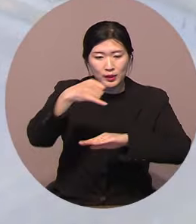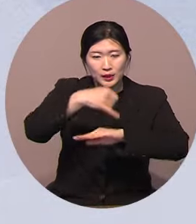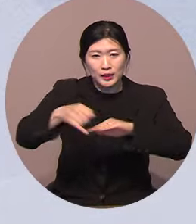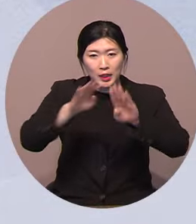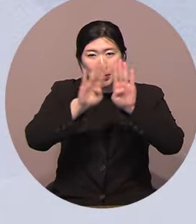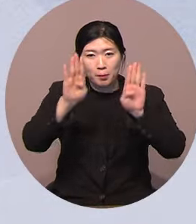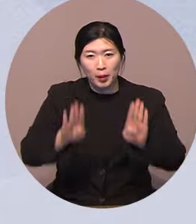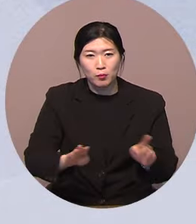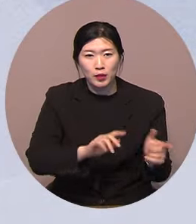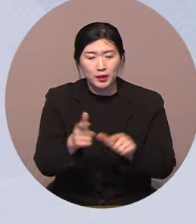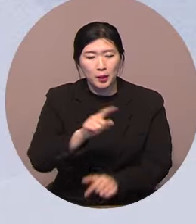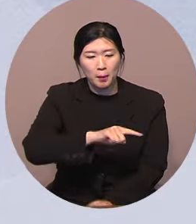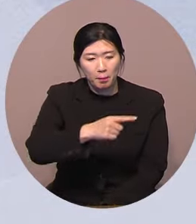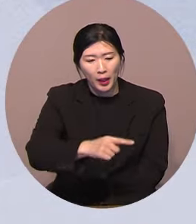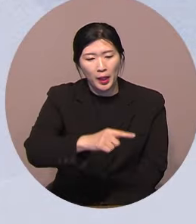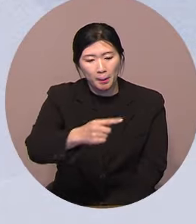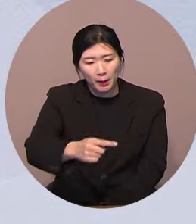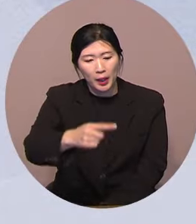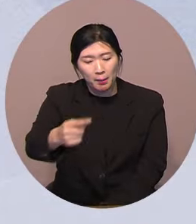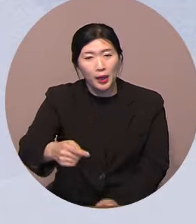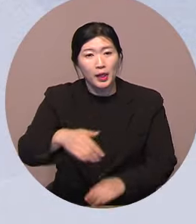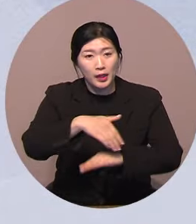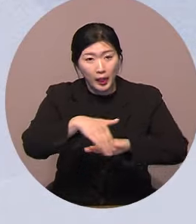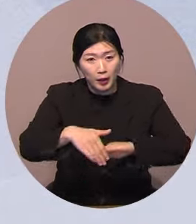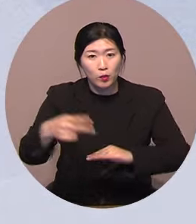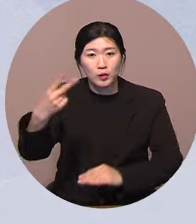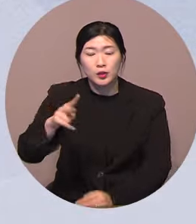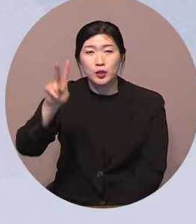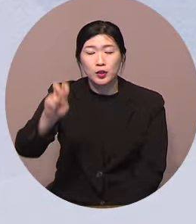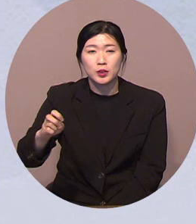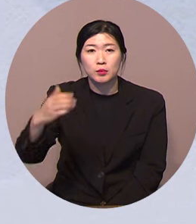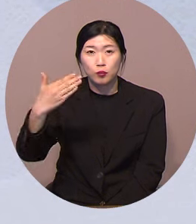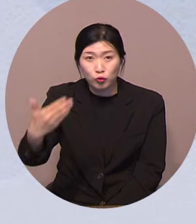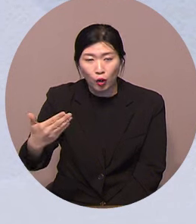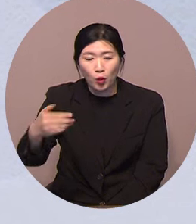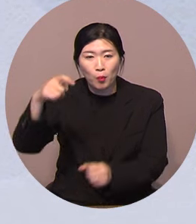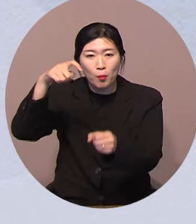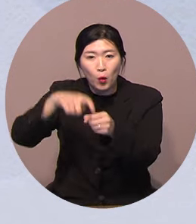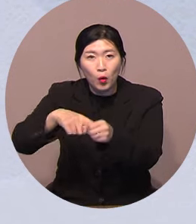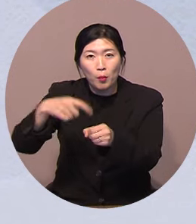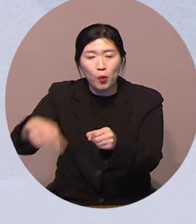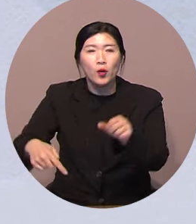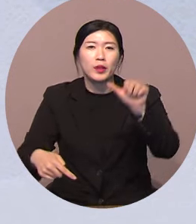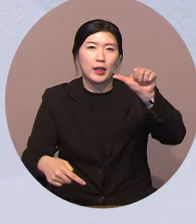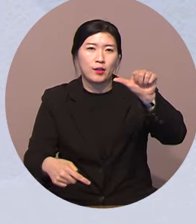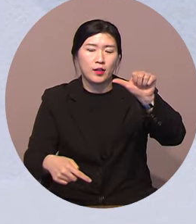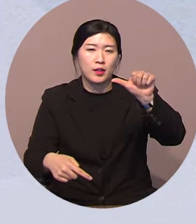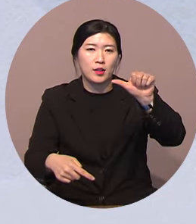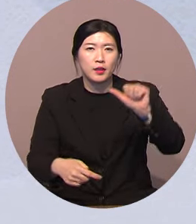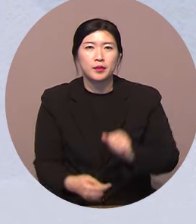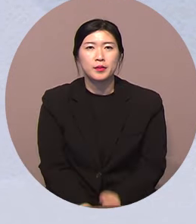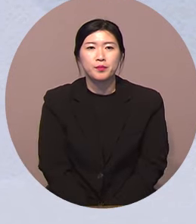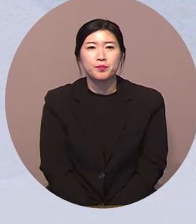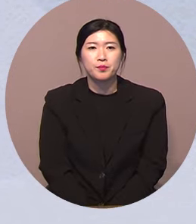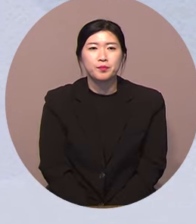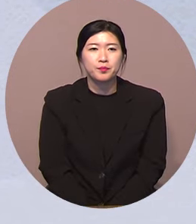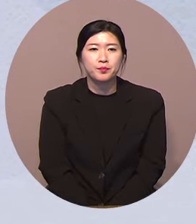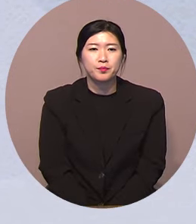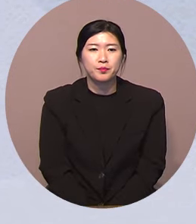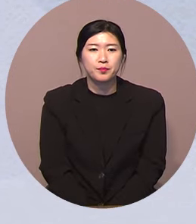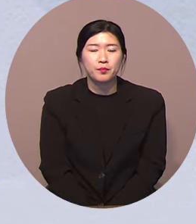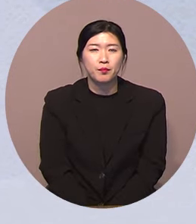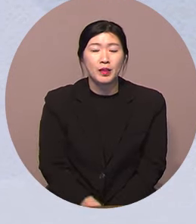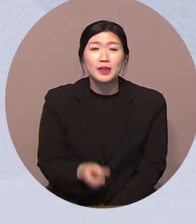등이 순차적으로 준공되며 2029년에는 박물관 5곳이 모두 완성돼 관람객을 맞습니다.